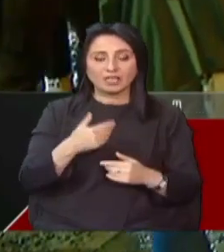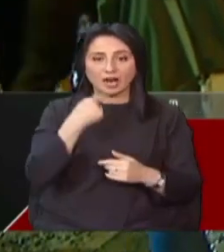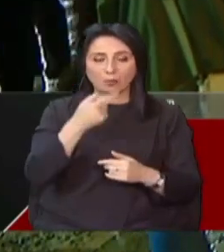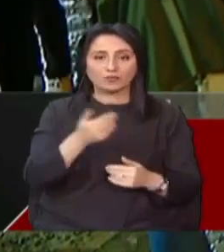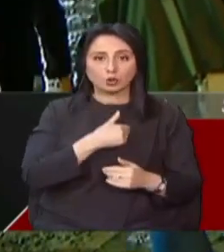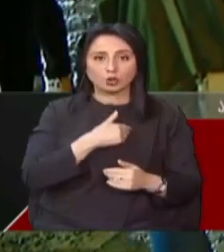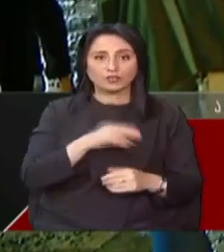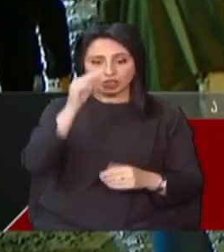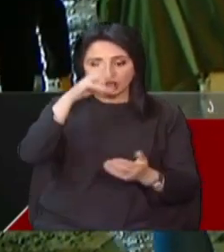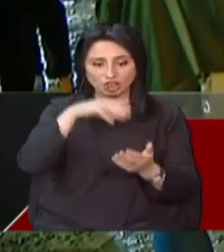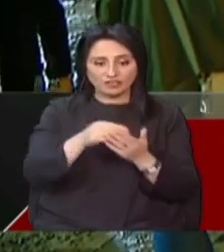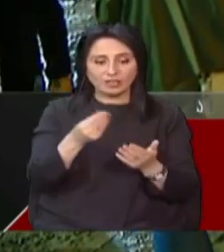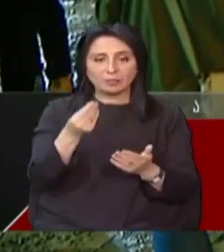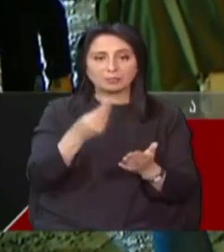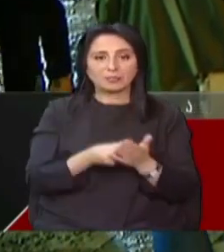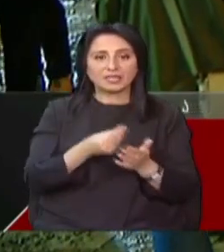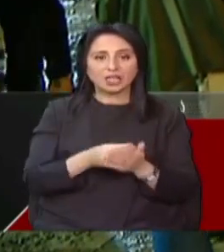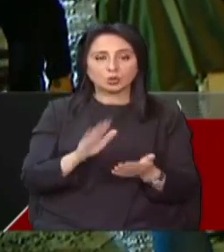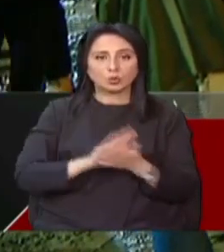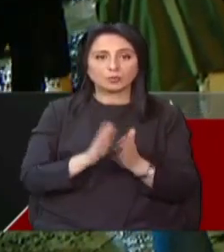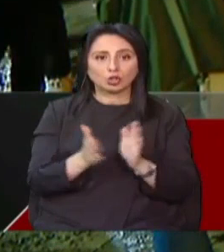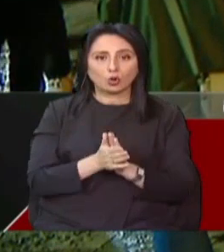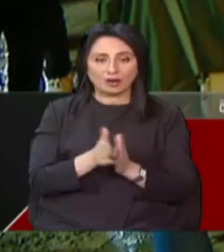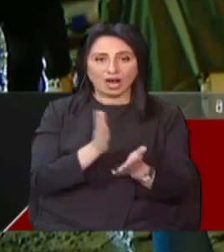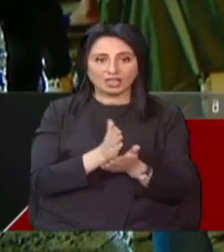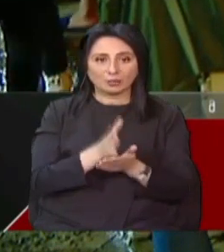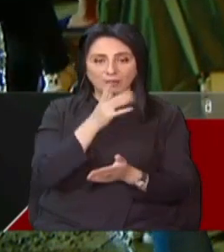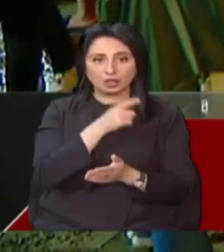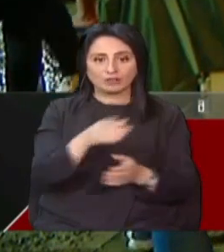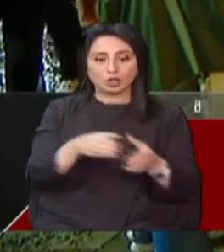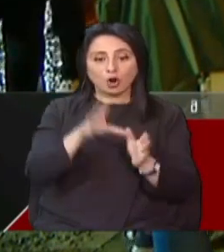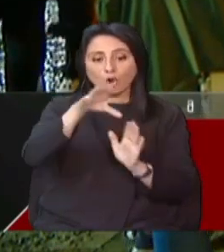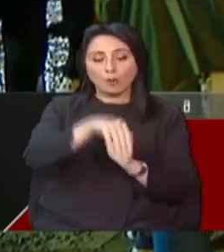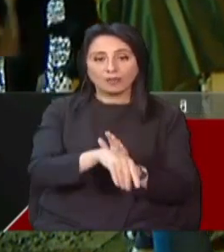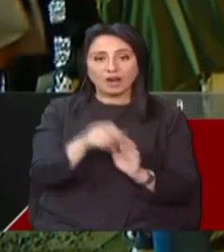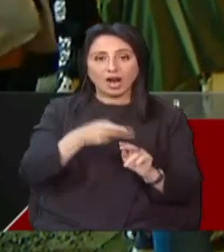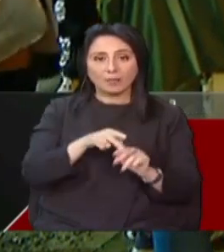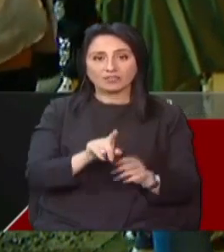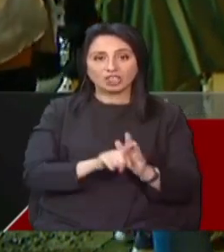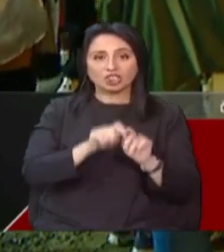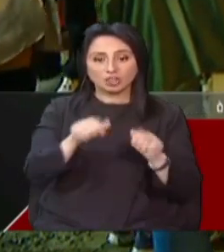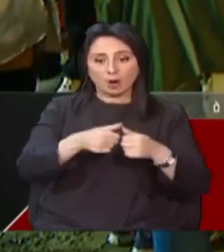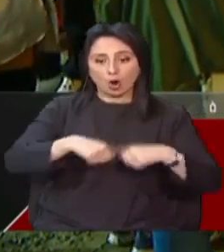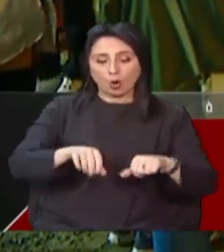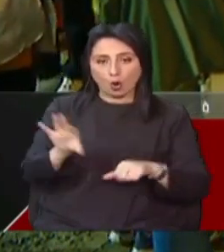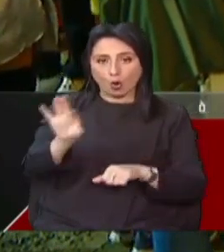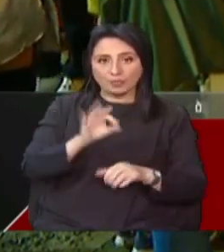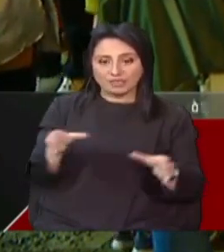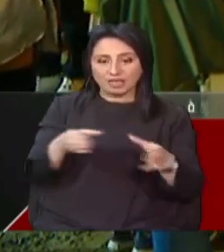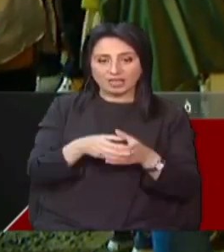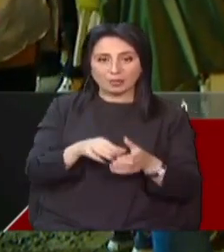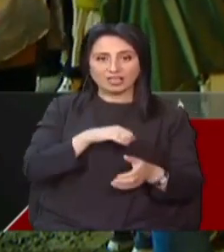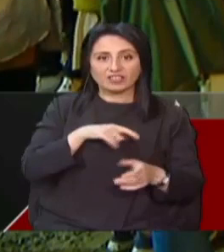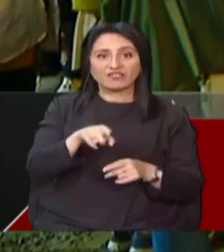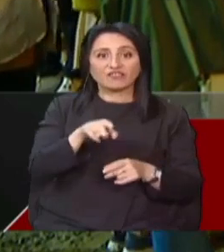რომ შეესწავლონ ფინანსური მდგომარეობა, რომელიც არსებობს ამ დროისთვის კომპანიაში, ამისთვის შეიქმნას კომისია, რომელიც დაკომპლექტდება